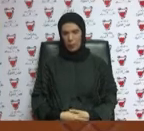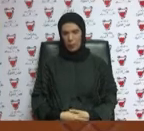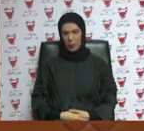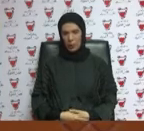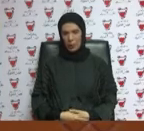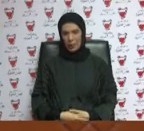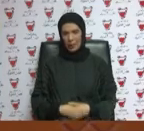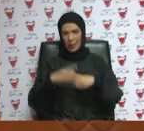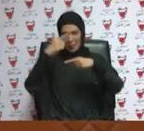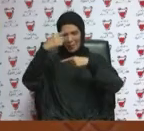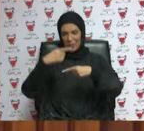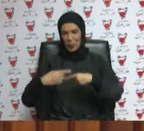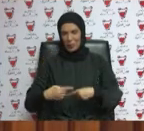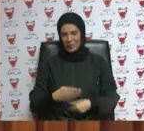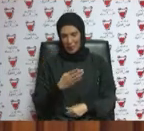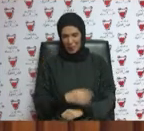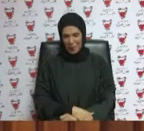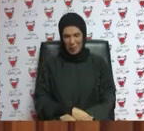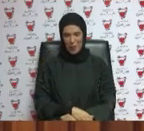يا جرير المجامع. شكرا.